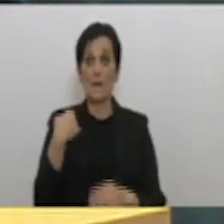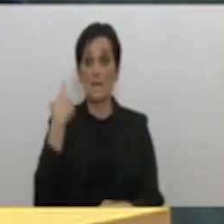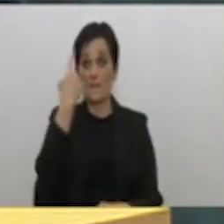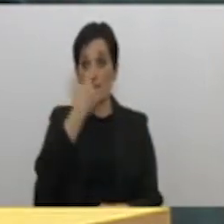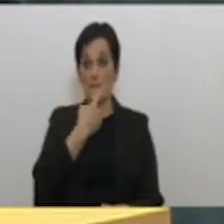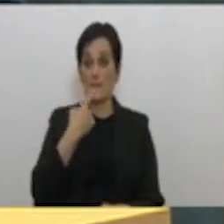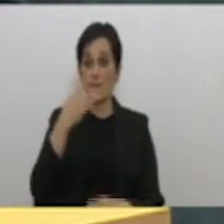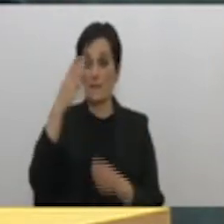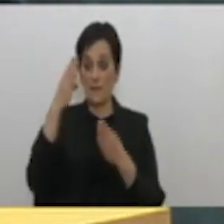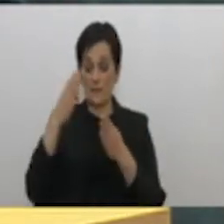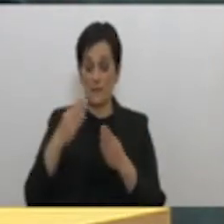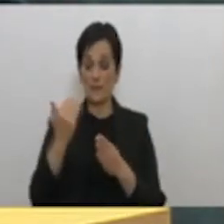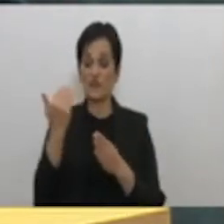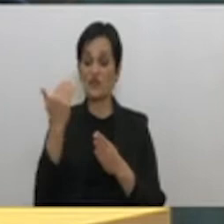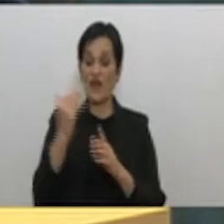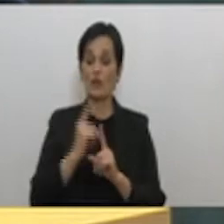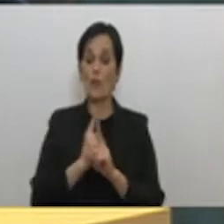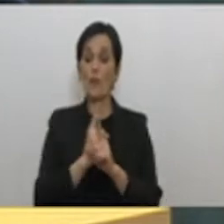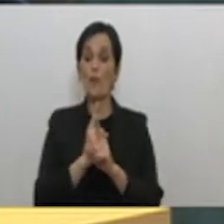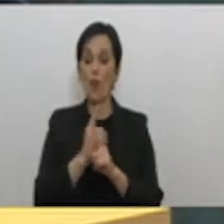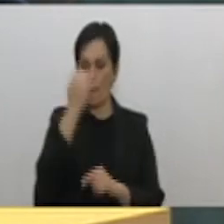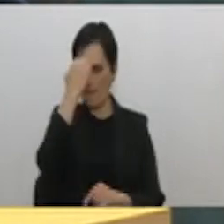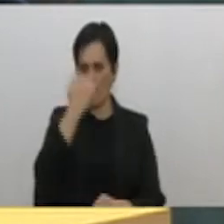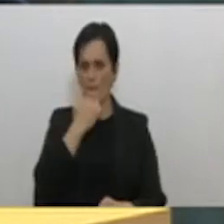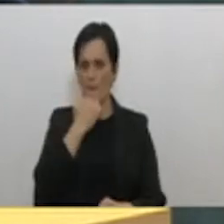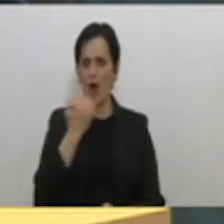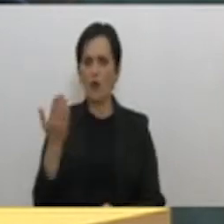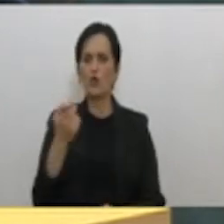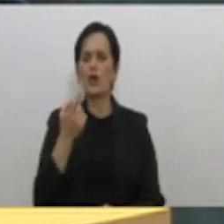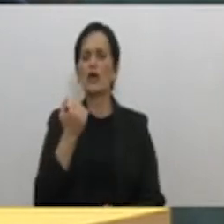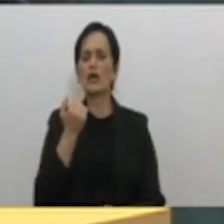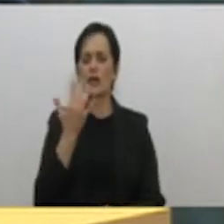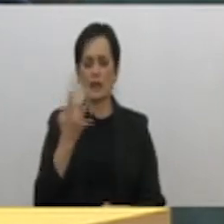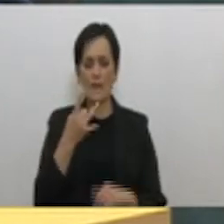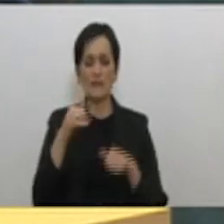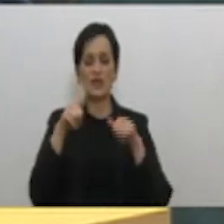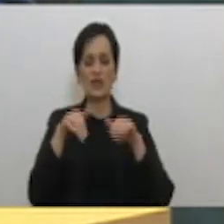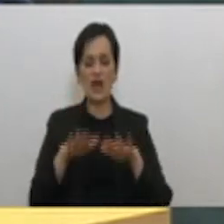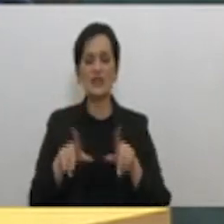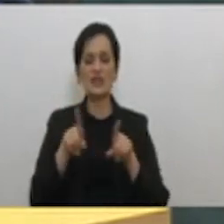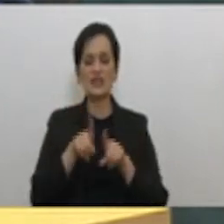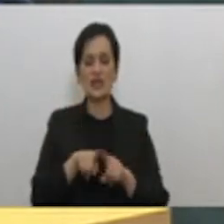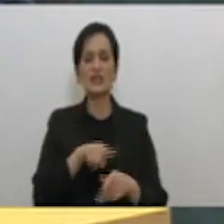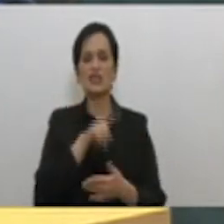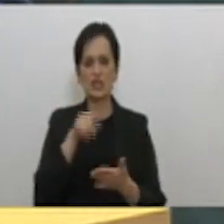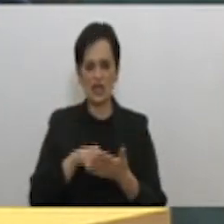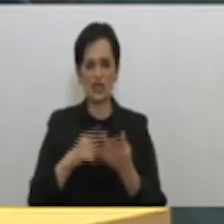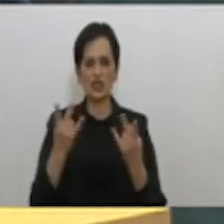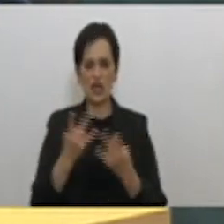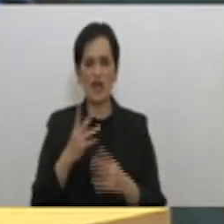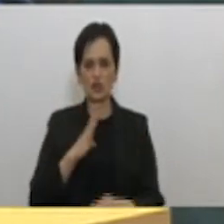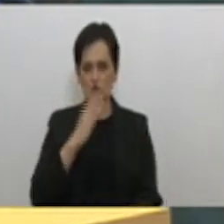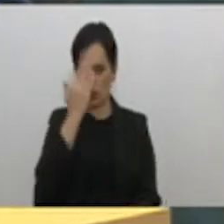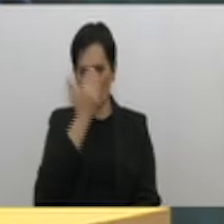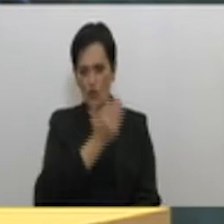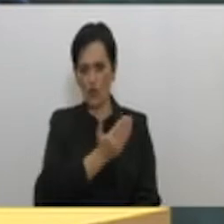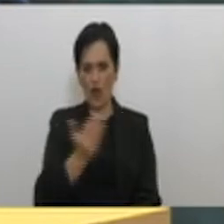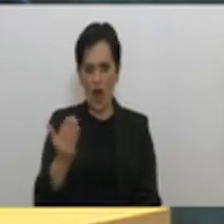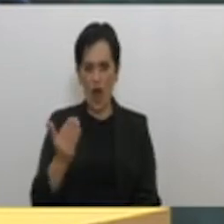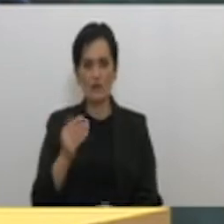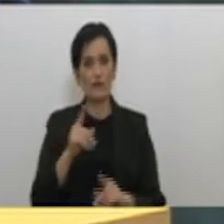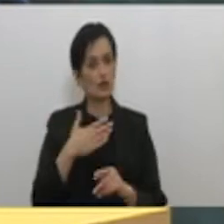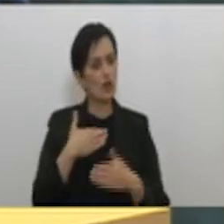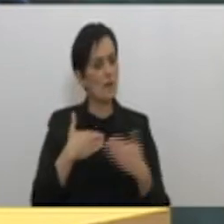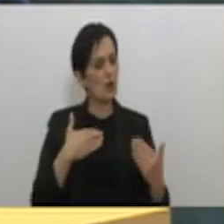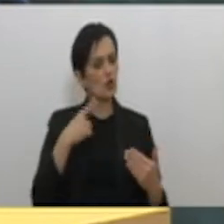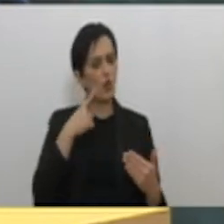de gândire, să mă dubas, uchti mi taro. Ramnei gerat, mă gădat că da, disiseți să aici trebuie romel, să ți urmă, halchis fizda, ha, mă unam să baie cineva, ce am